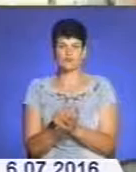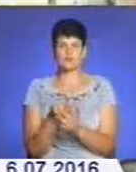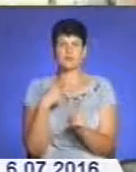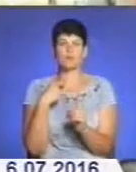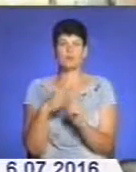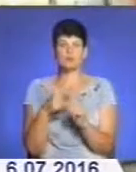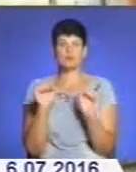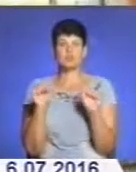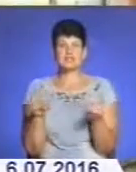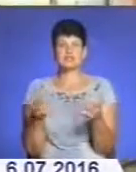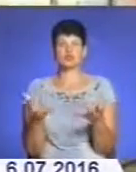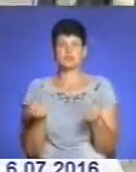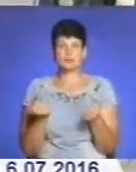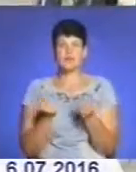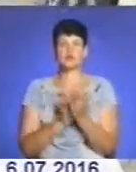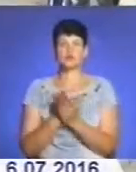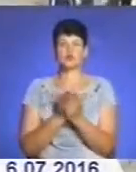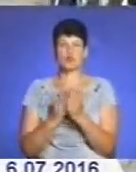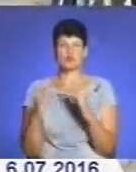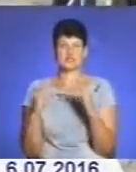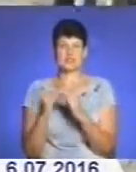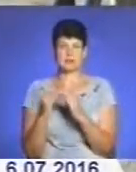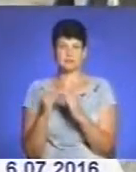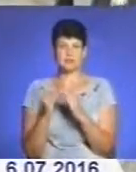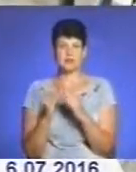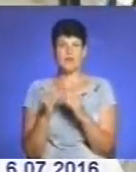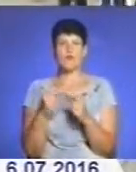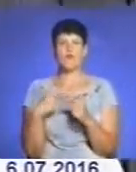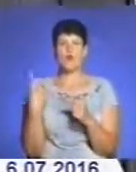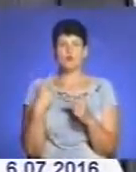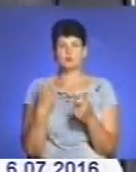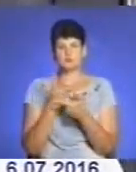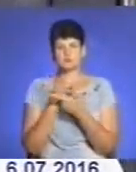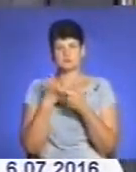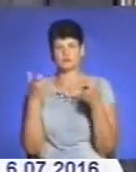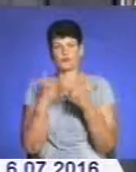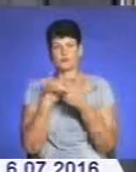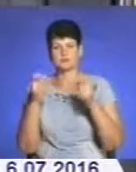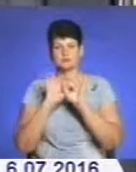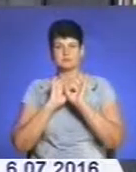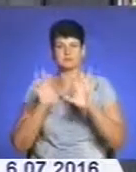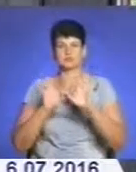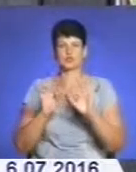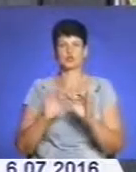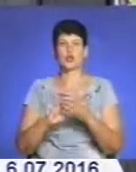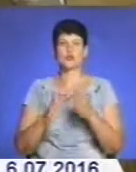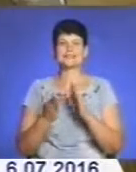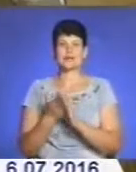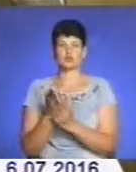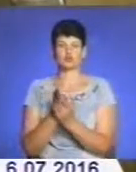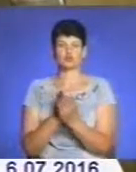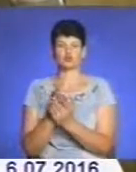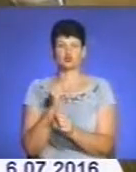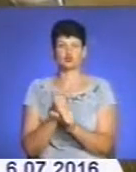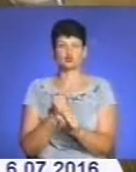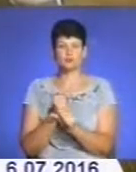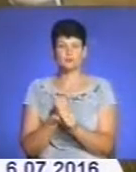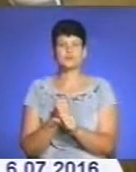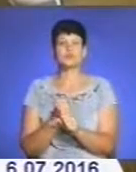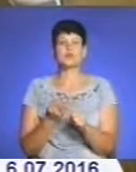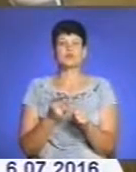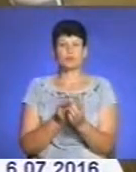можливість отримання службового житла. Отже, в області розгорнули широку інформаційну кампанію щодо контрактної служби. Робота в цьому напрямку